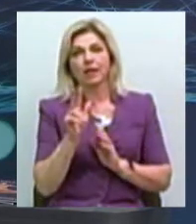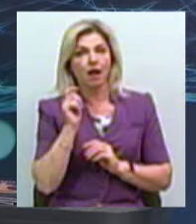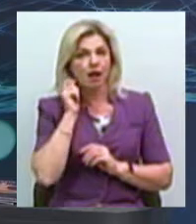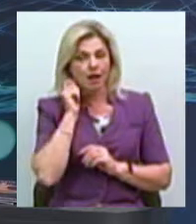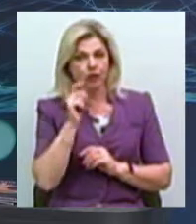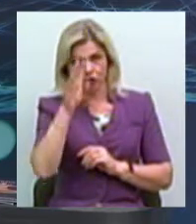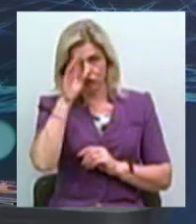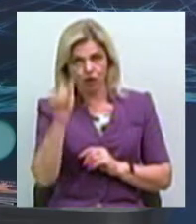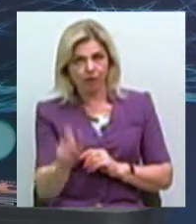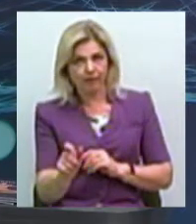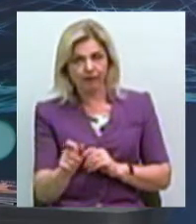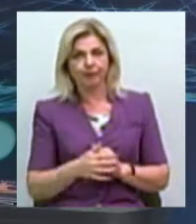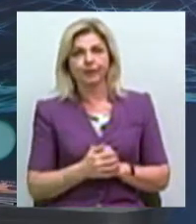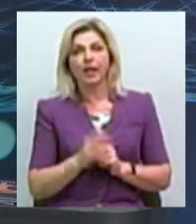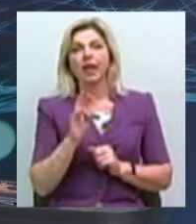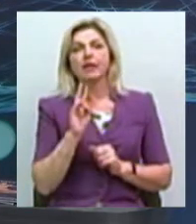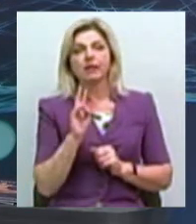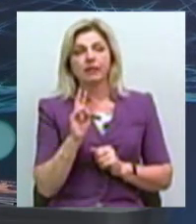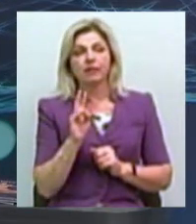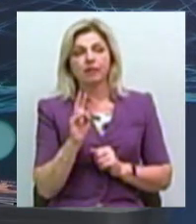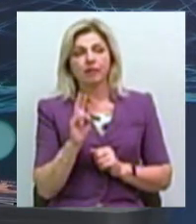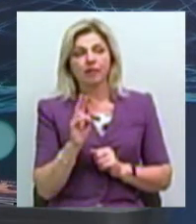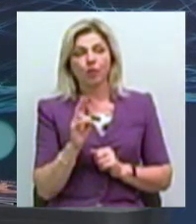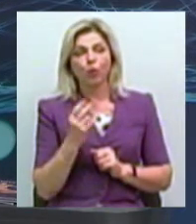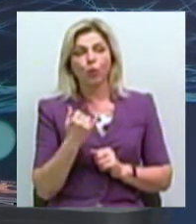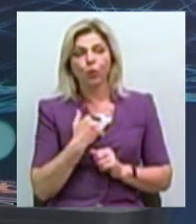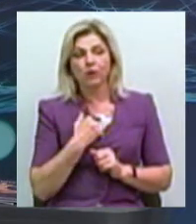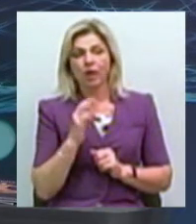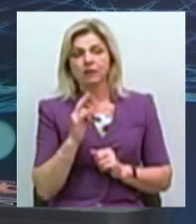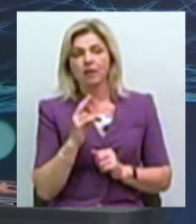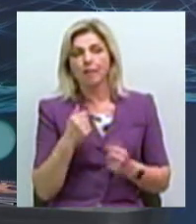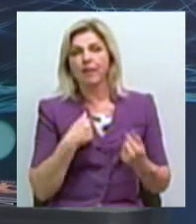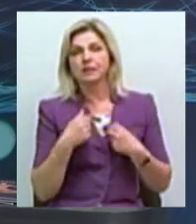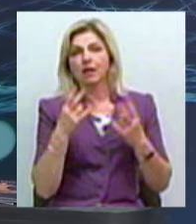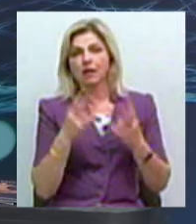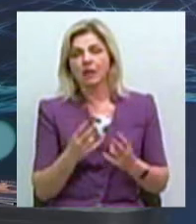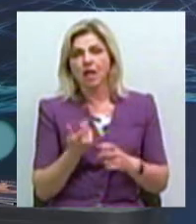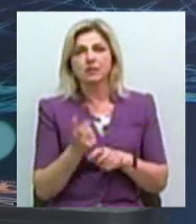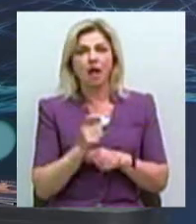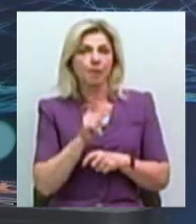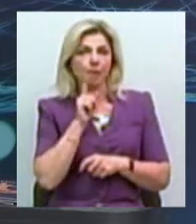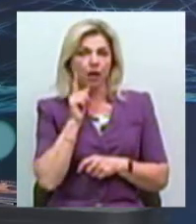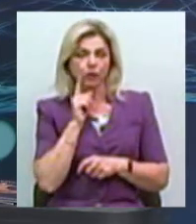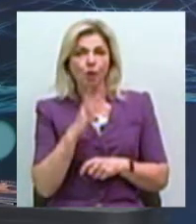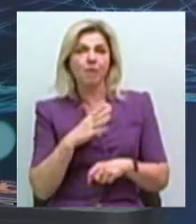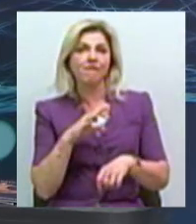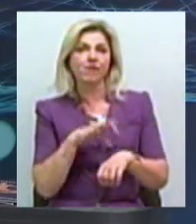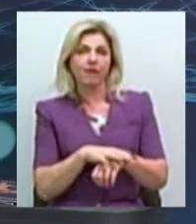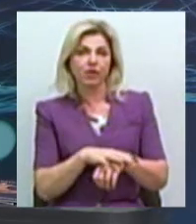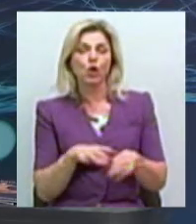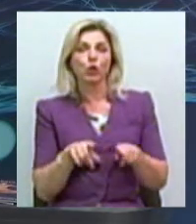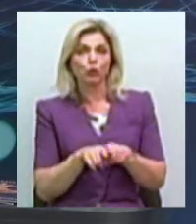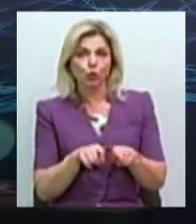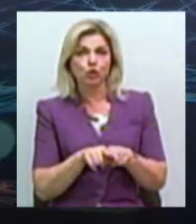83-летний человек. В Николаевской области не исключение. У нас пострадавший, самый молодой, был выявлен тоже в